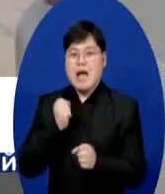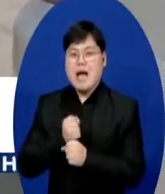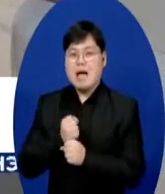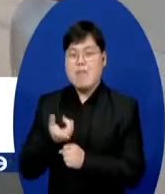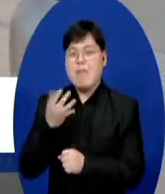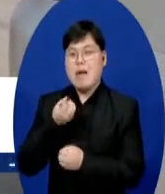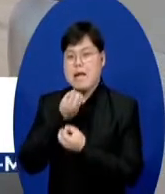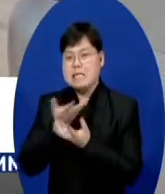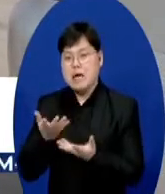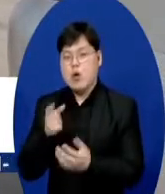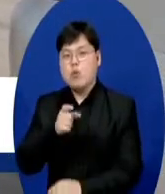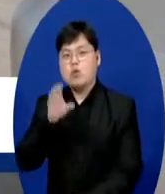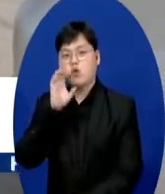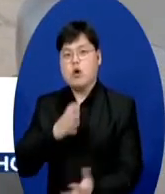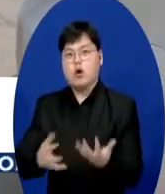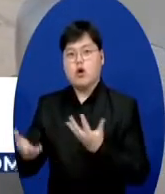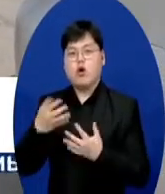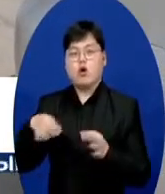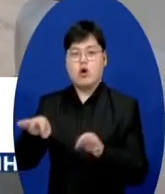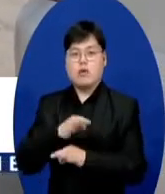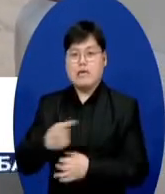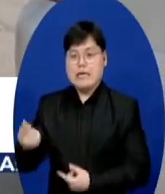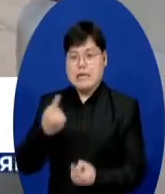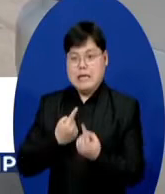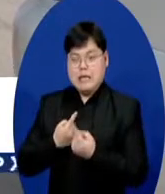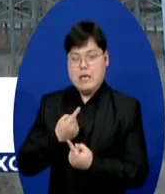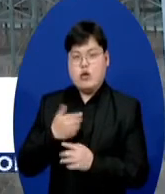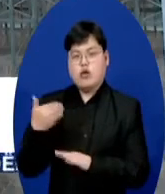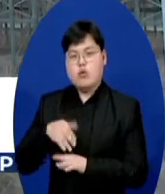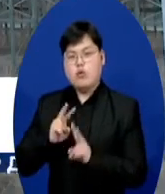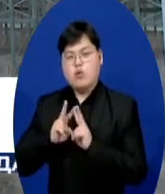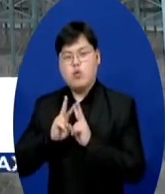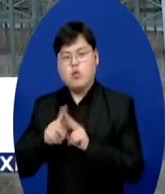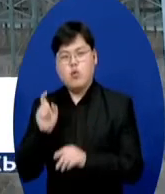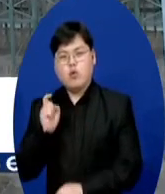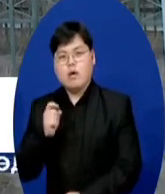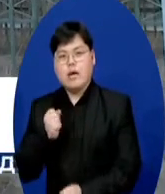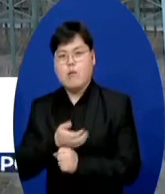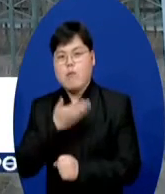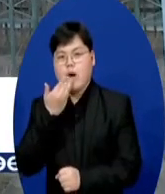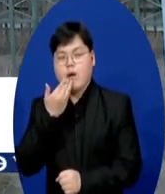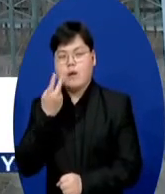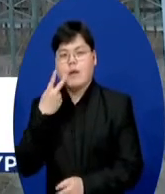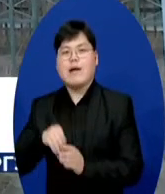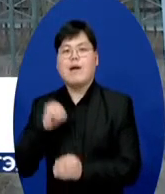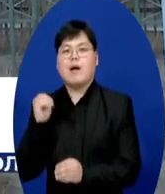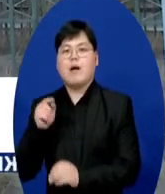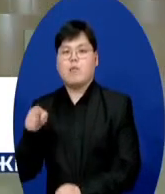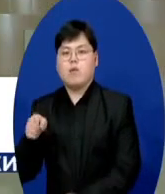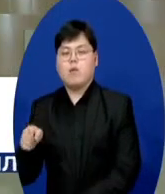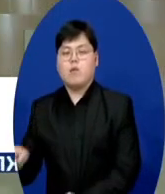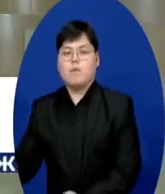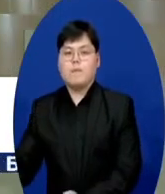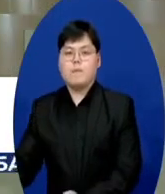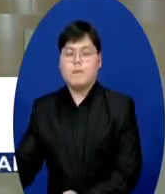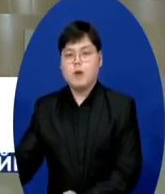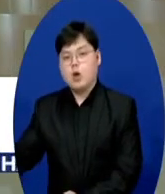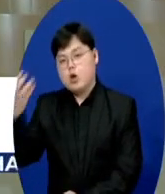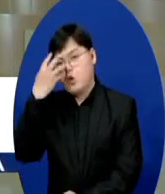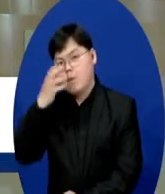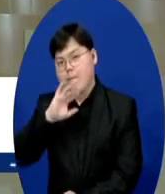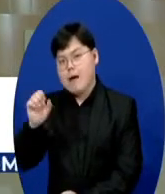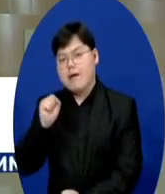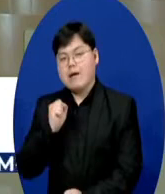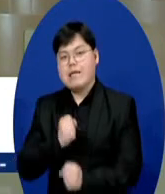зарласан ч ажиллах сонирхолтой хүн ирдэг бай. Ирээд ажилласан ч доктортой ажилтгүйгээс хүний нөөцийн хомсдолд оржээ. Төрийн албаны